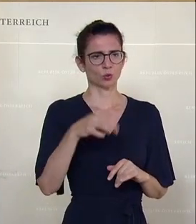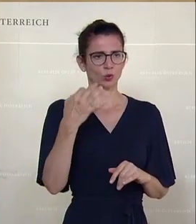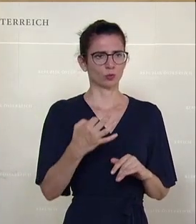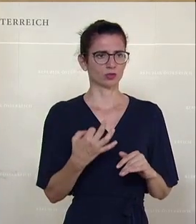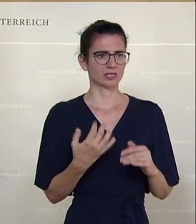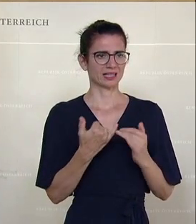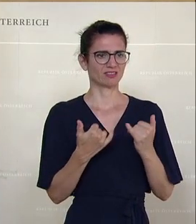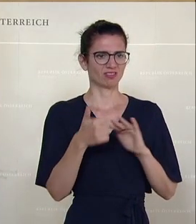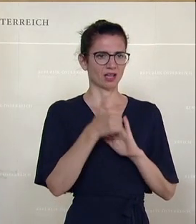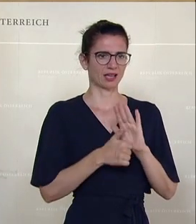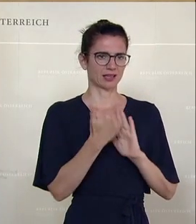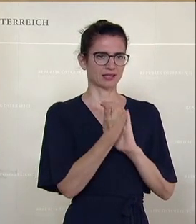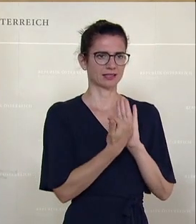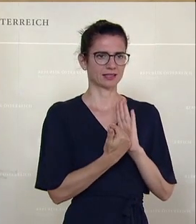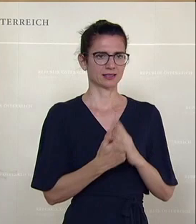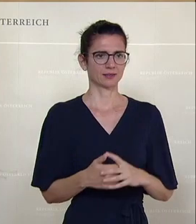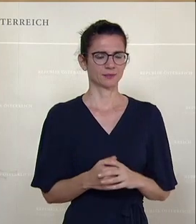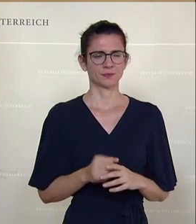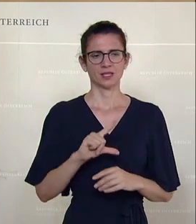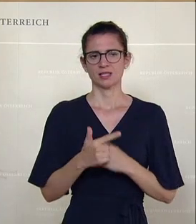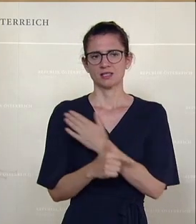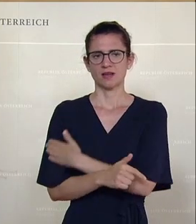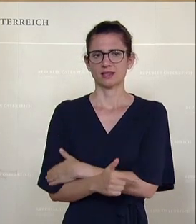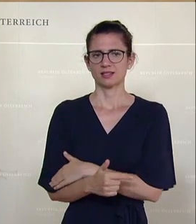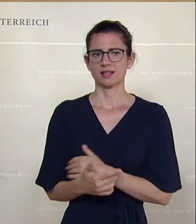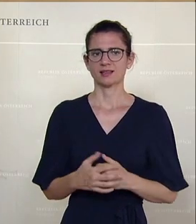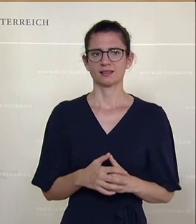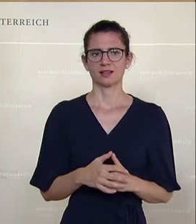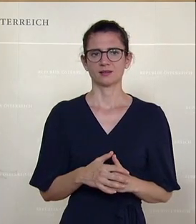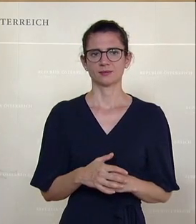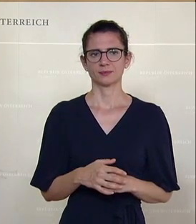aus. Auf der anderen Seite haben wir